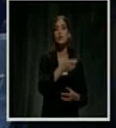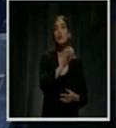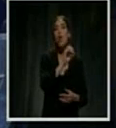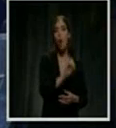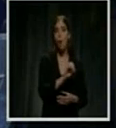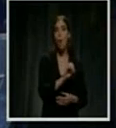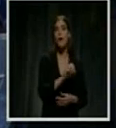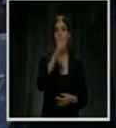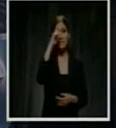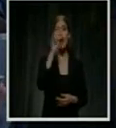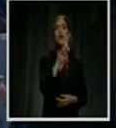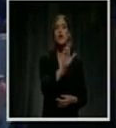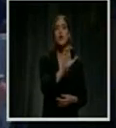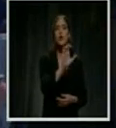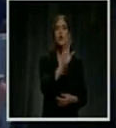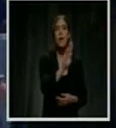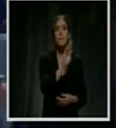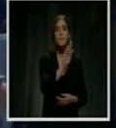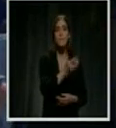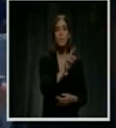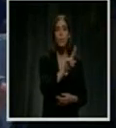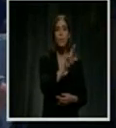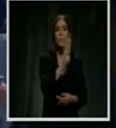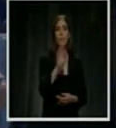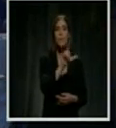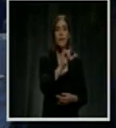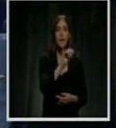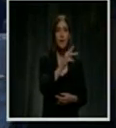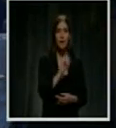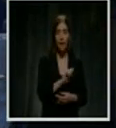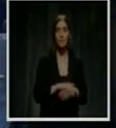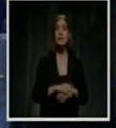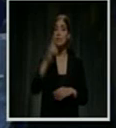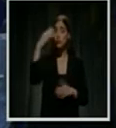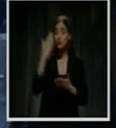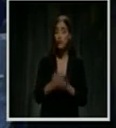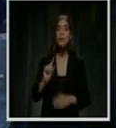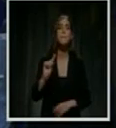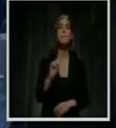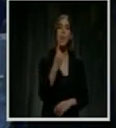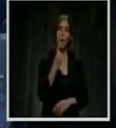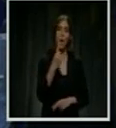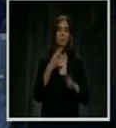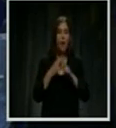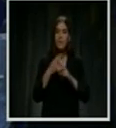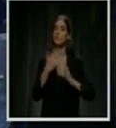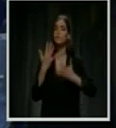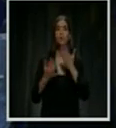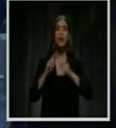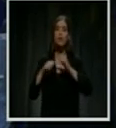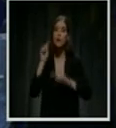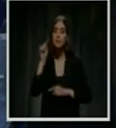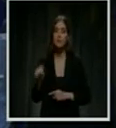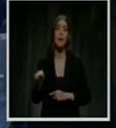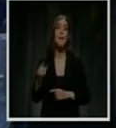Dik hija d-differenza l-istituzzjonijiet ħadmu mill-ewwel u ittieħdu l-passi u jeħel